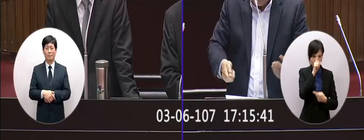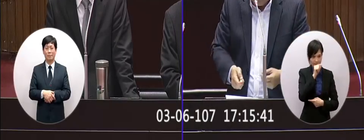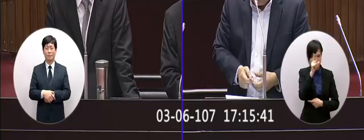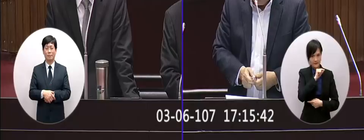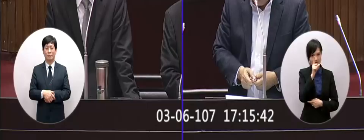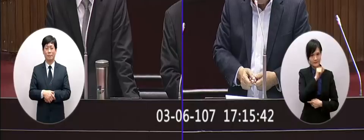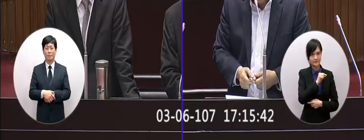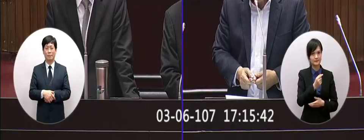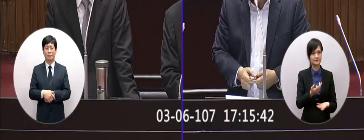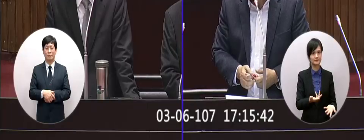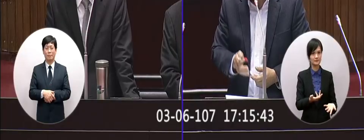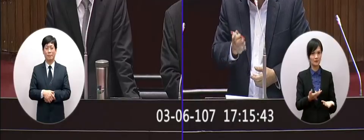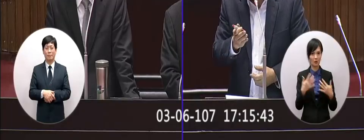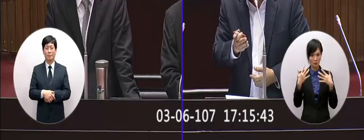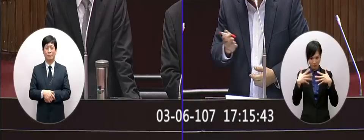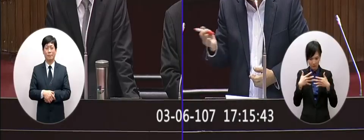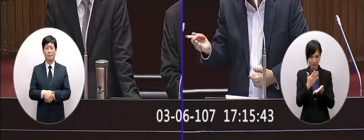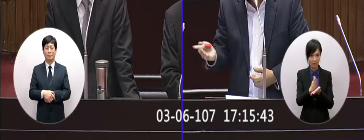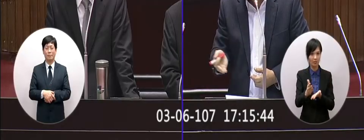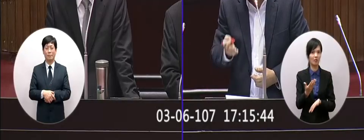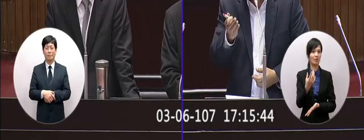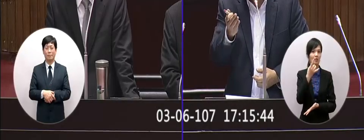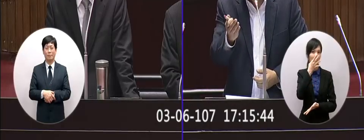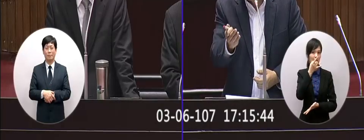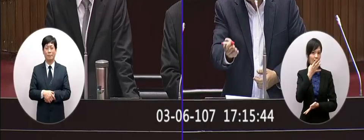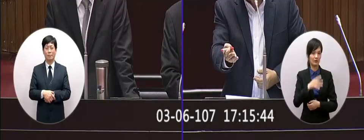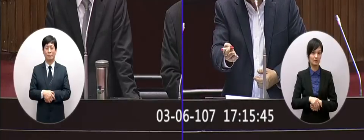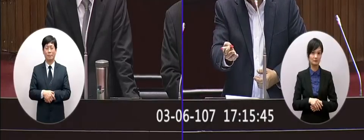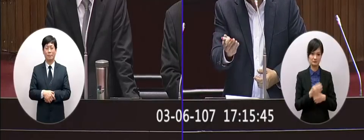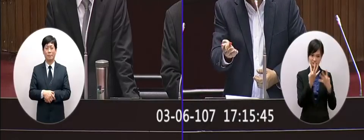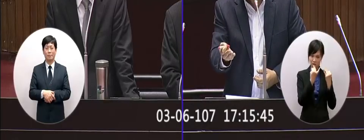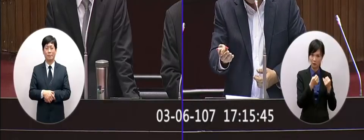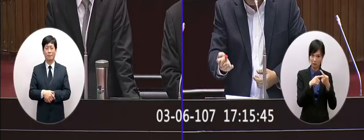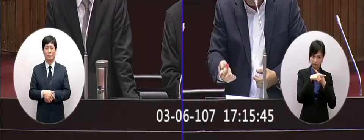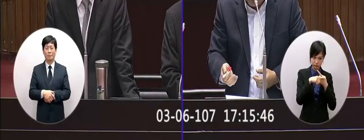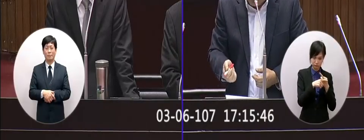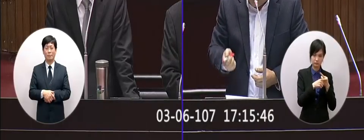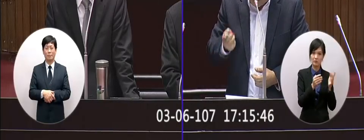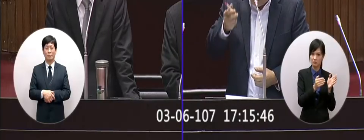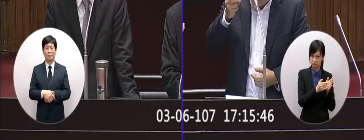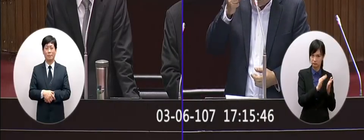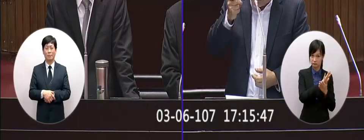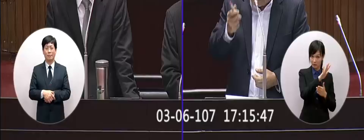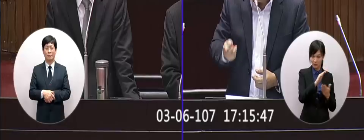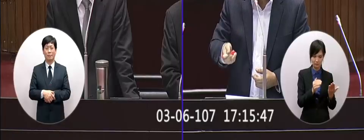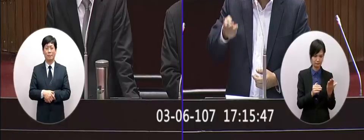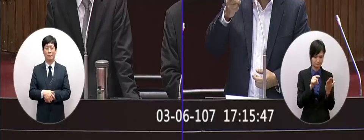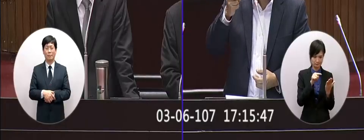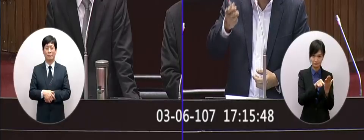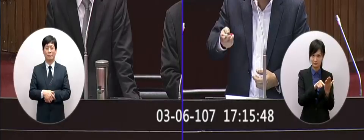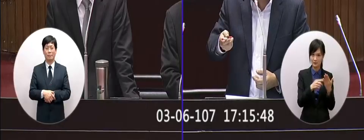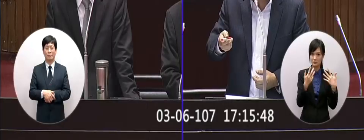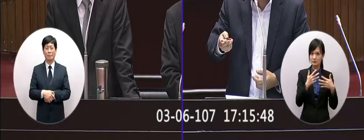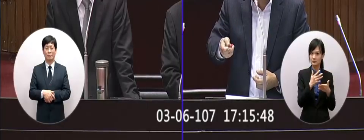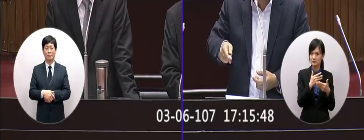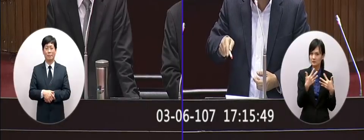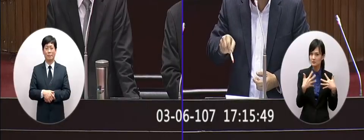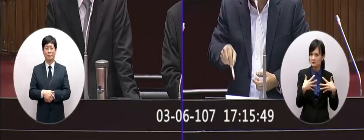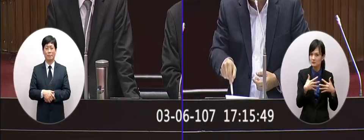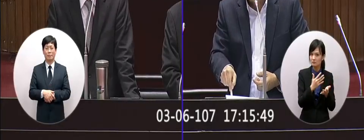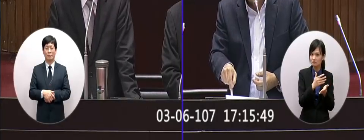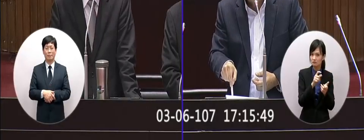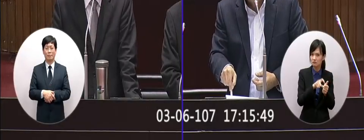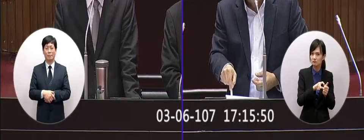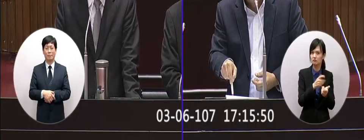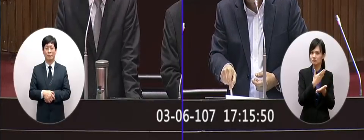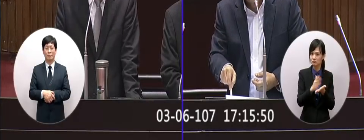决。咱得爱看到分析出来了，这个报告浮现的问题，我们如何去解决、去克服？这